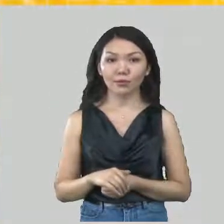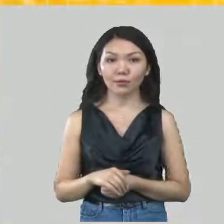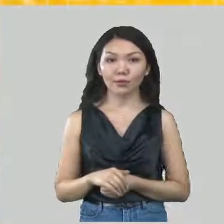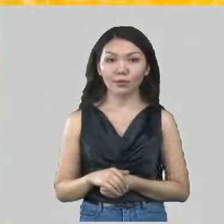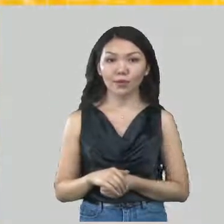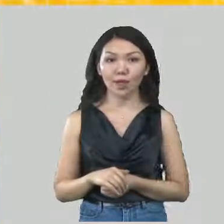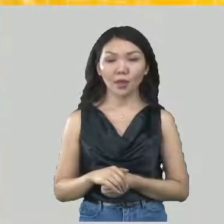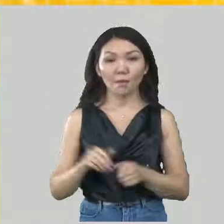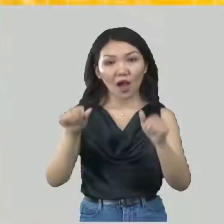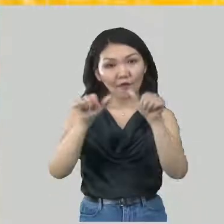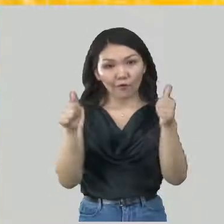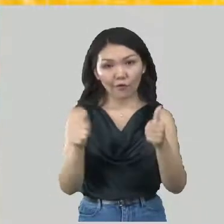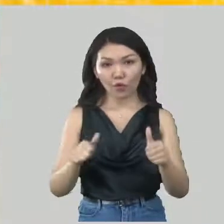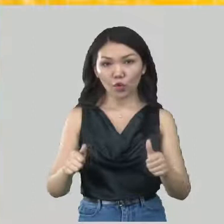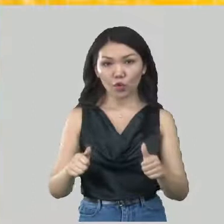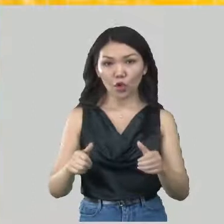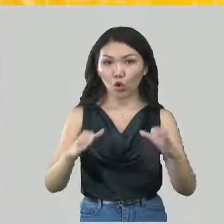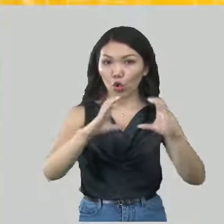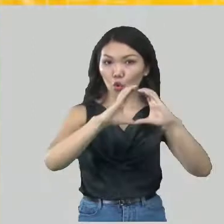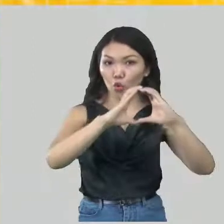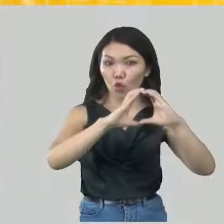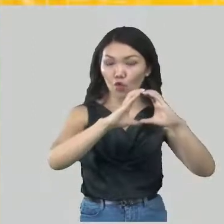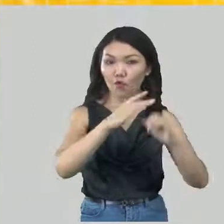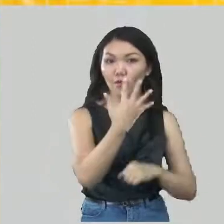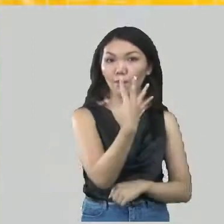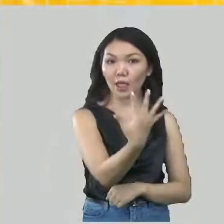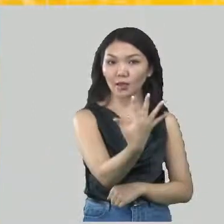По форме кругов 5.